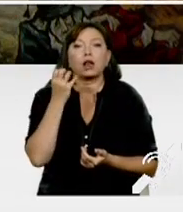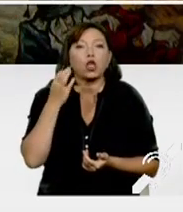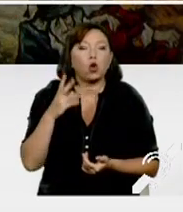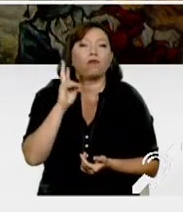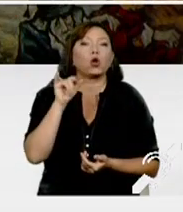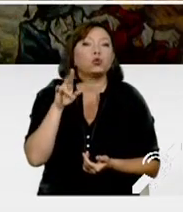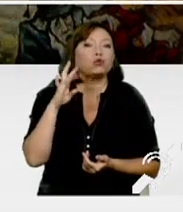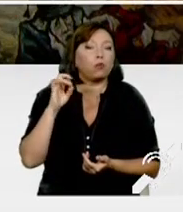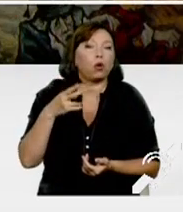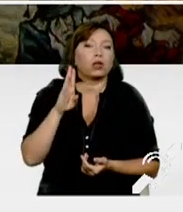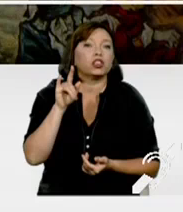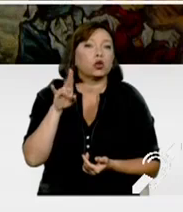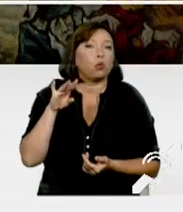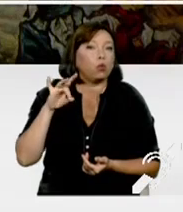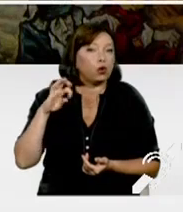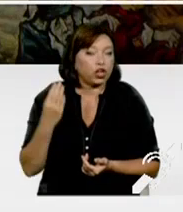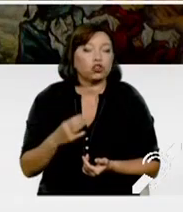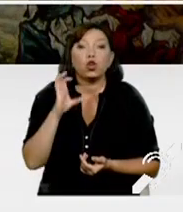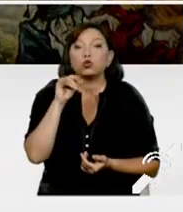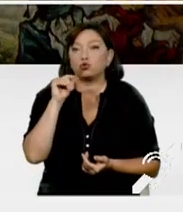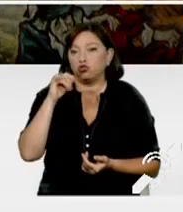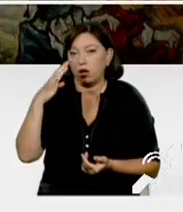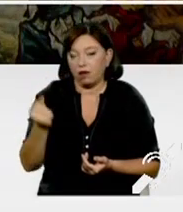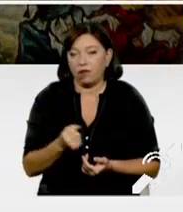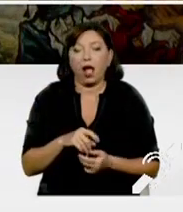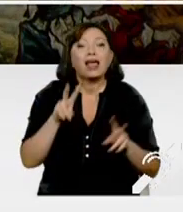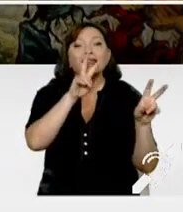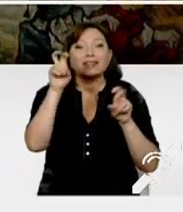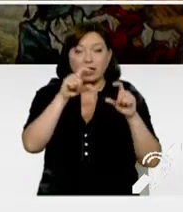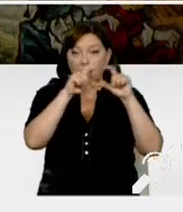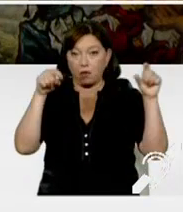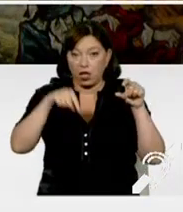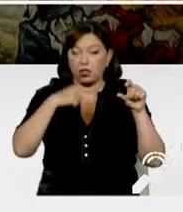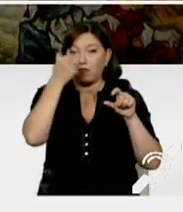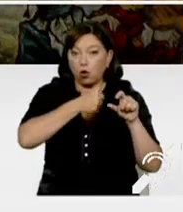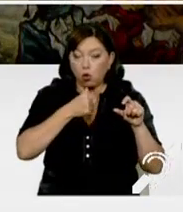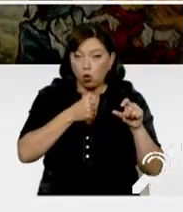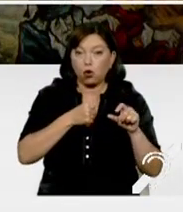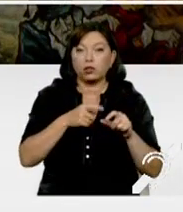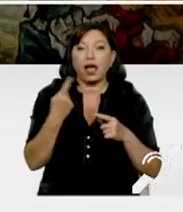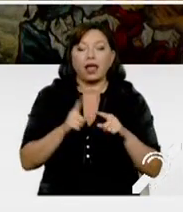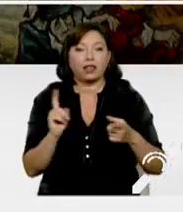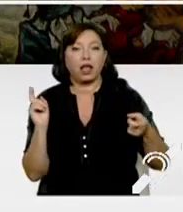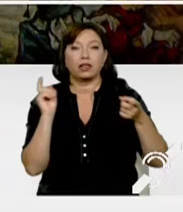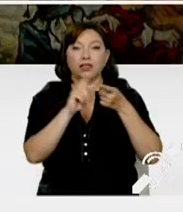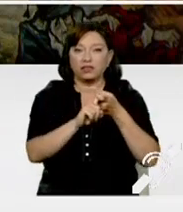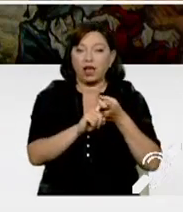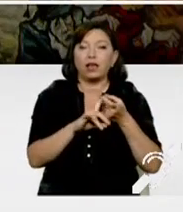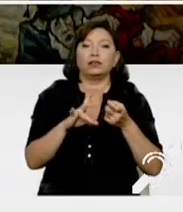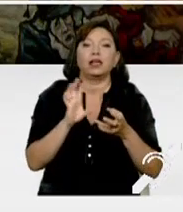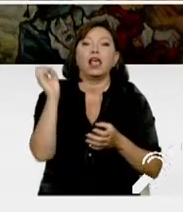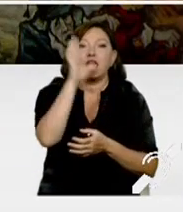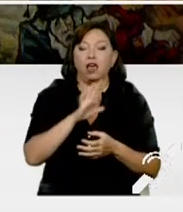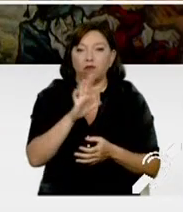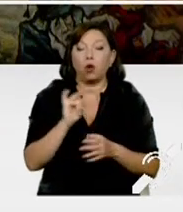Craiova, Cluj-Napoca, Târgu Mureș, dar și Suceava. Genericul din acest an al evenimentului este Conexiunea Europene,